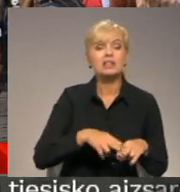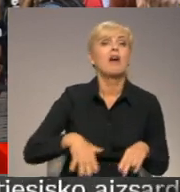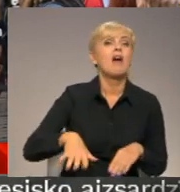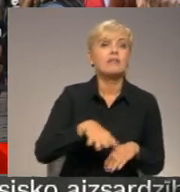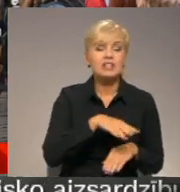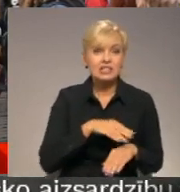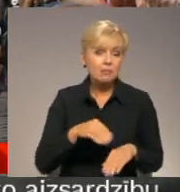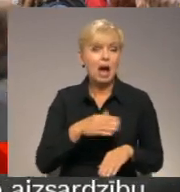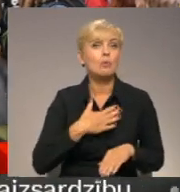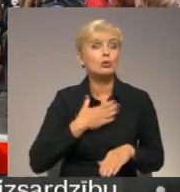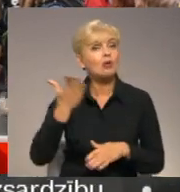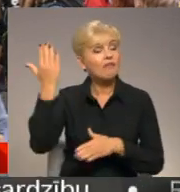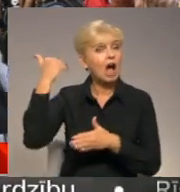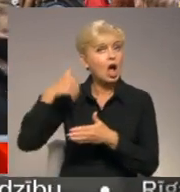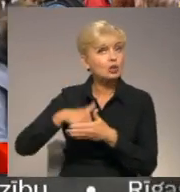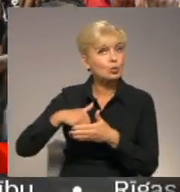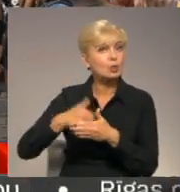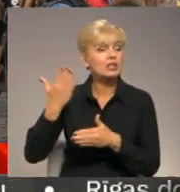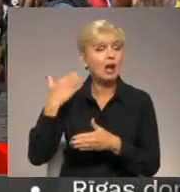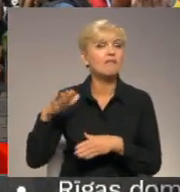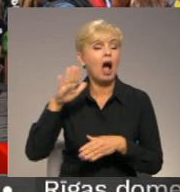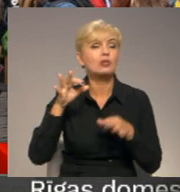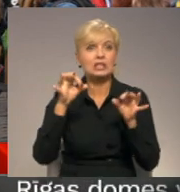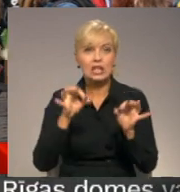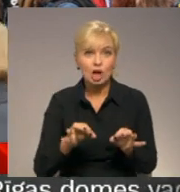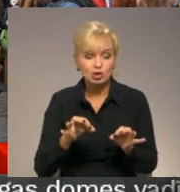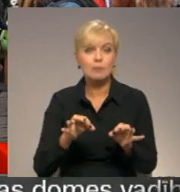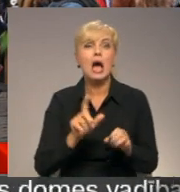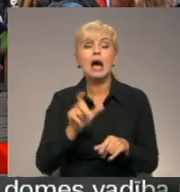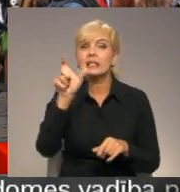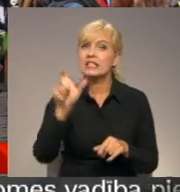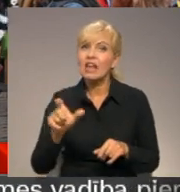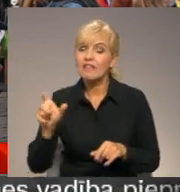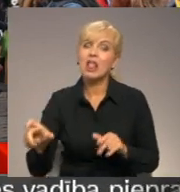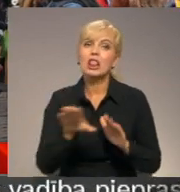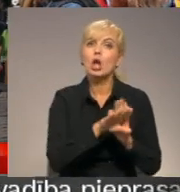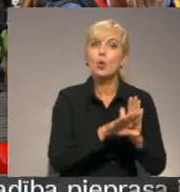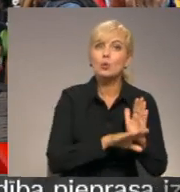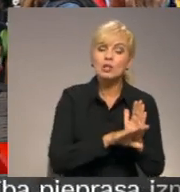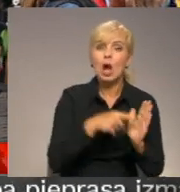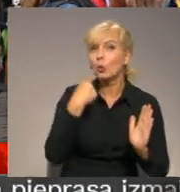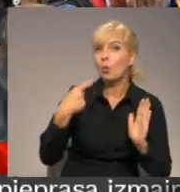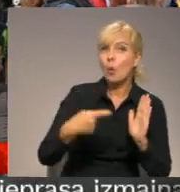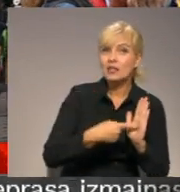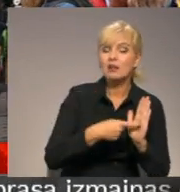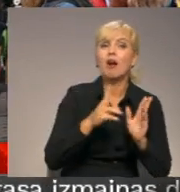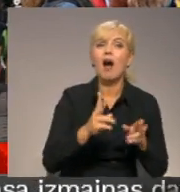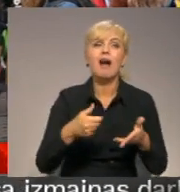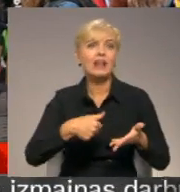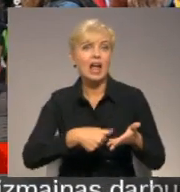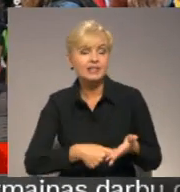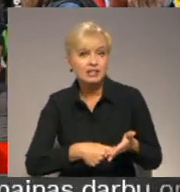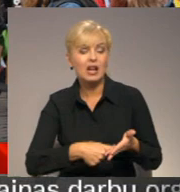arī mūsu vēsturiskās valsts tiesības, tā skaitā civila likums, nosaka, kā reģistrē